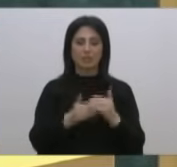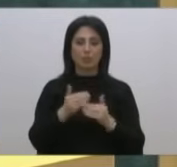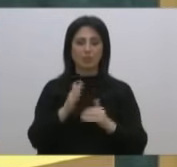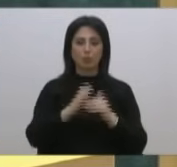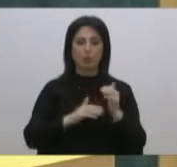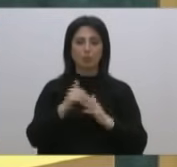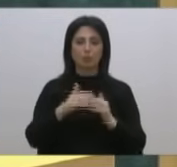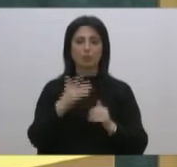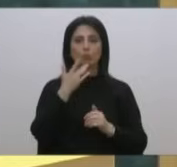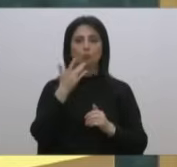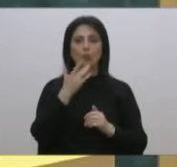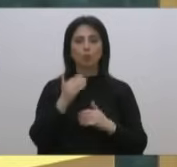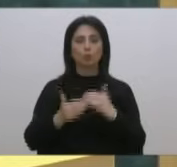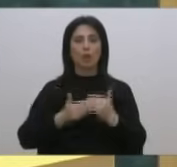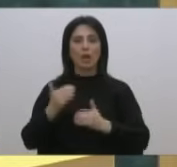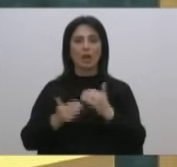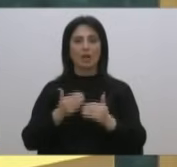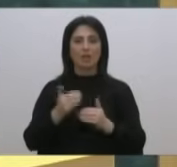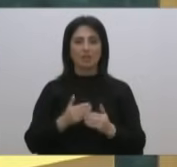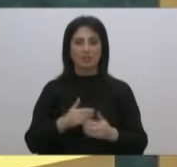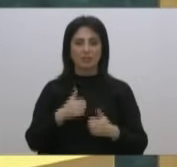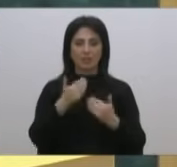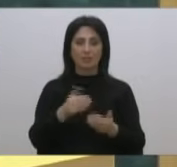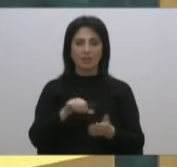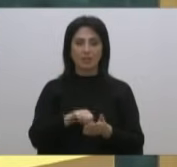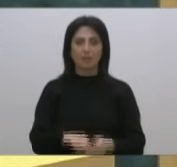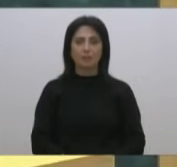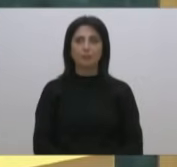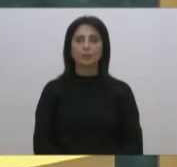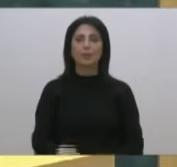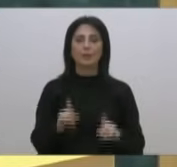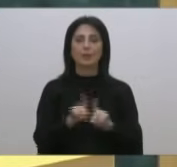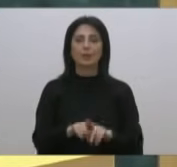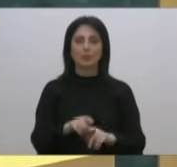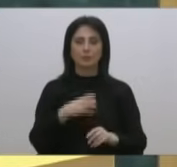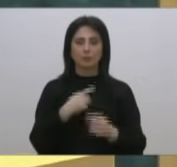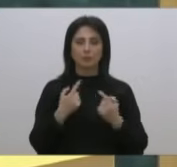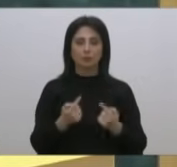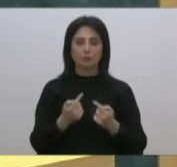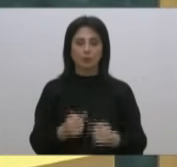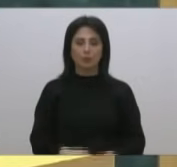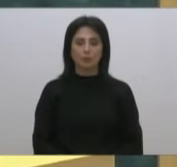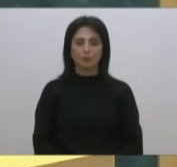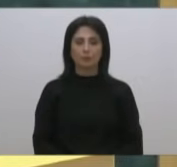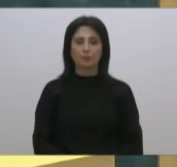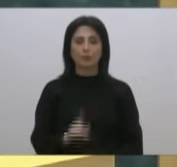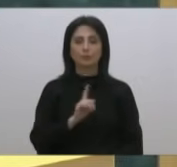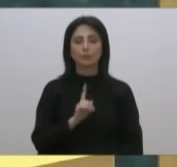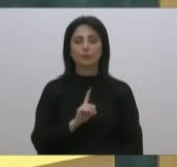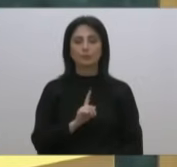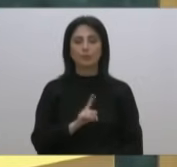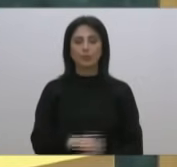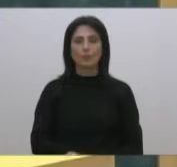წარმატებული პროფესიული თუ პოლიტიკური კარიერის საწინდარი. Aseve mnishnolovania, rom